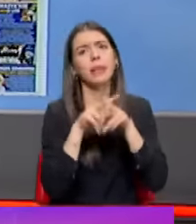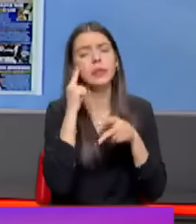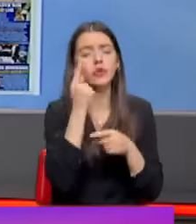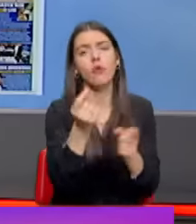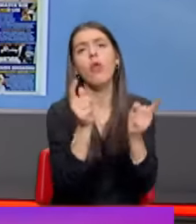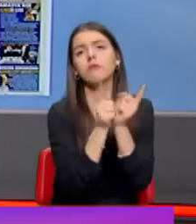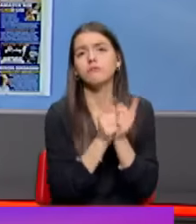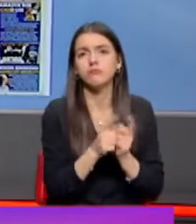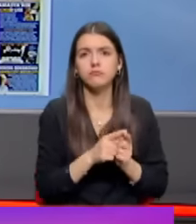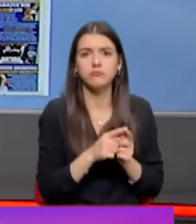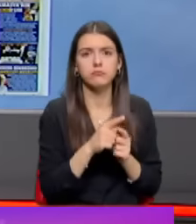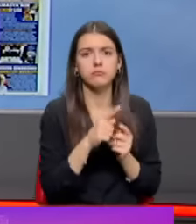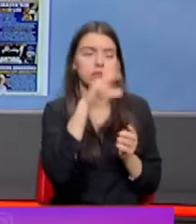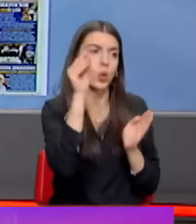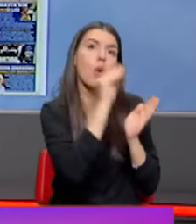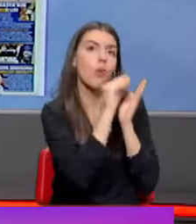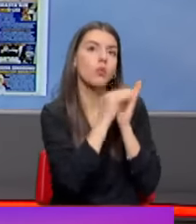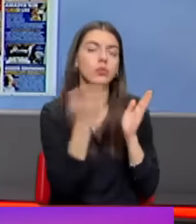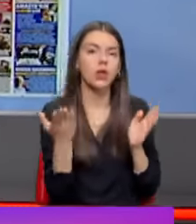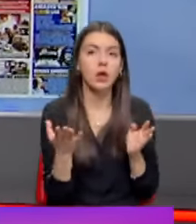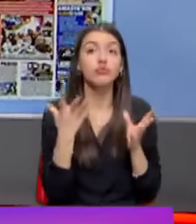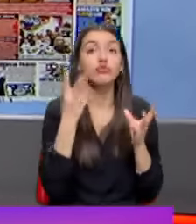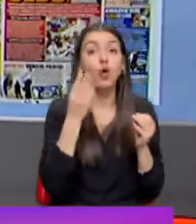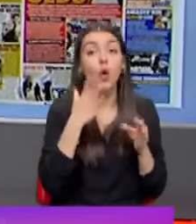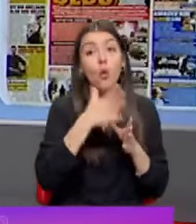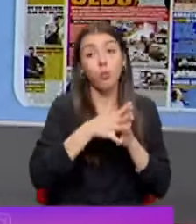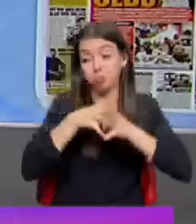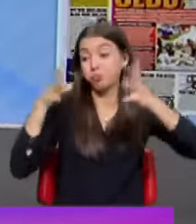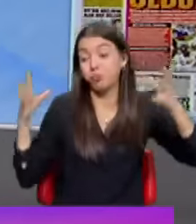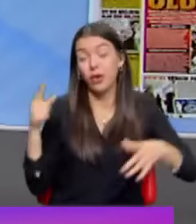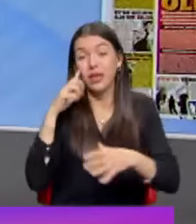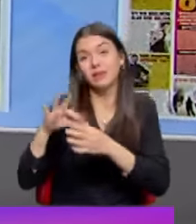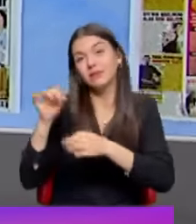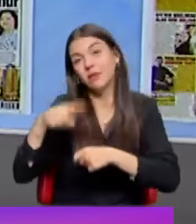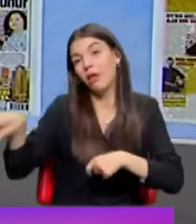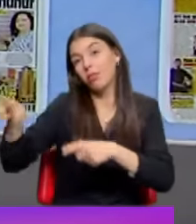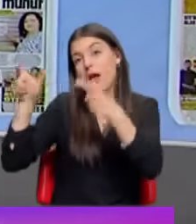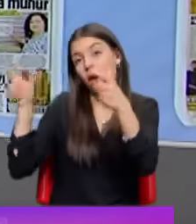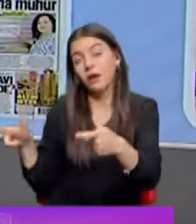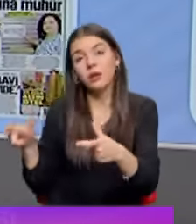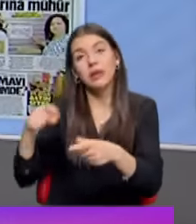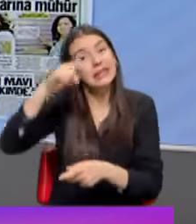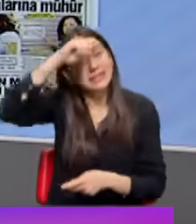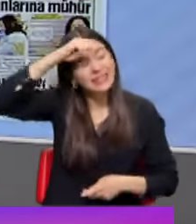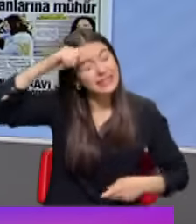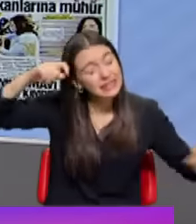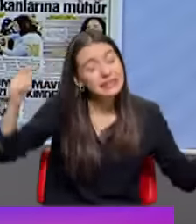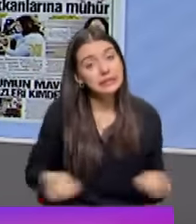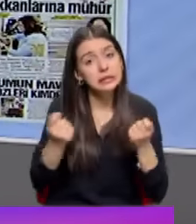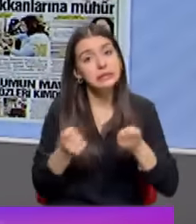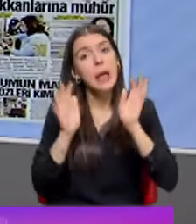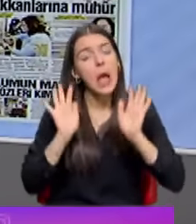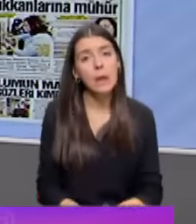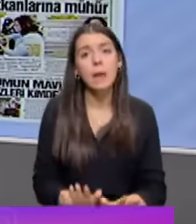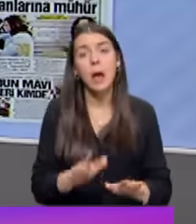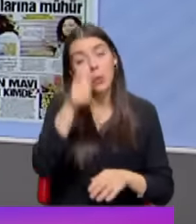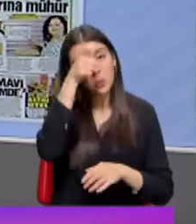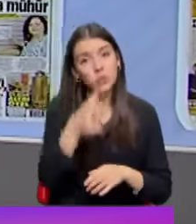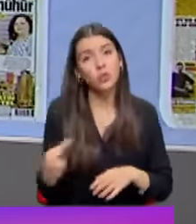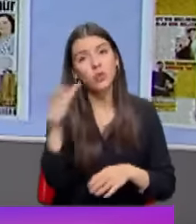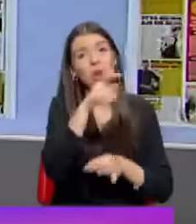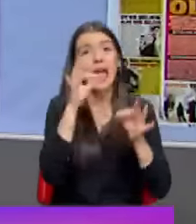yetkililerin ortaya koyduğu bir gerçek. Çok büyük, geniş bir kitlenin ise alın teri döktüğü halde bu ülkeyi, bu